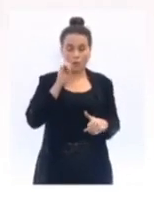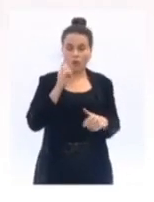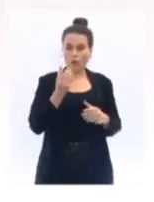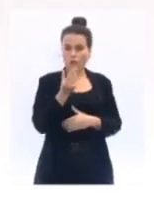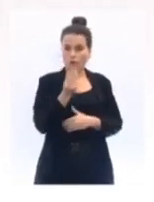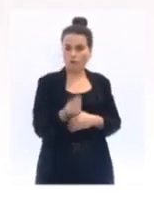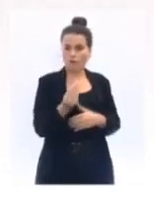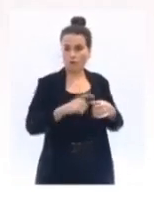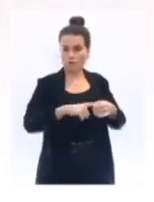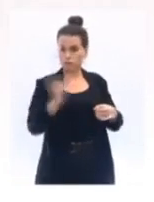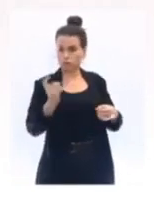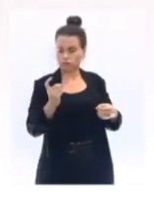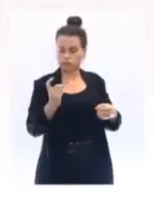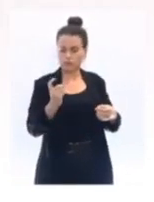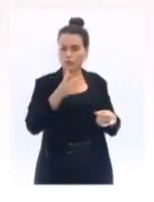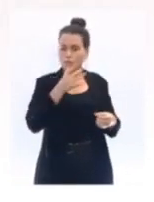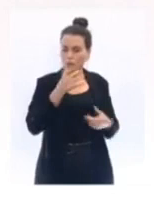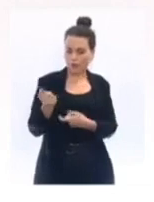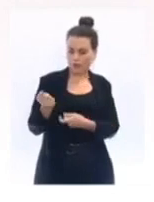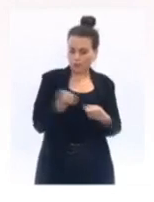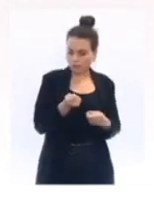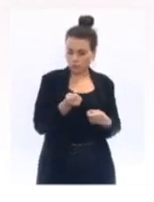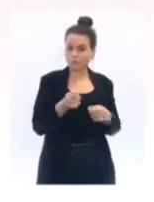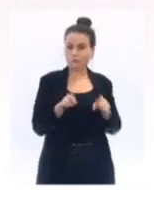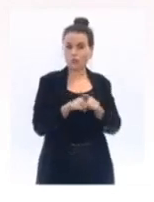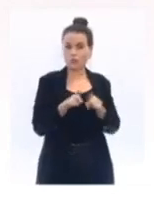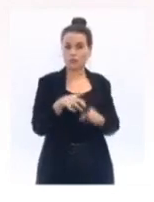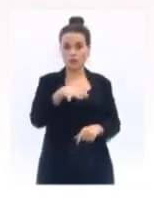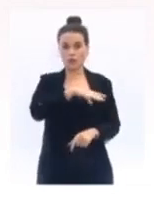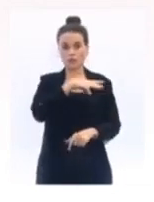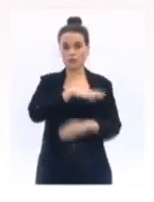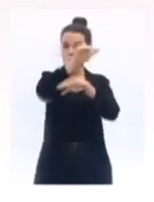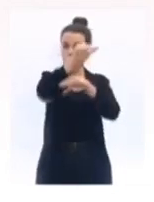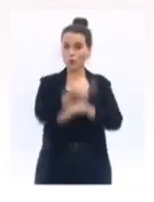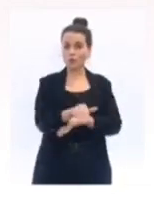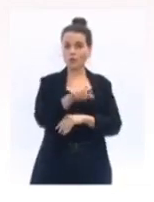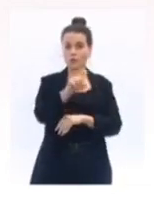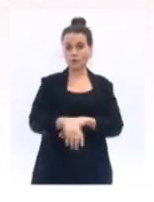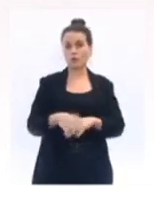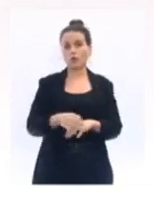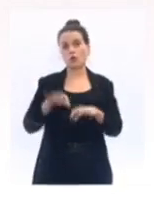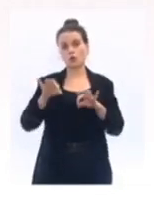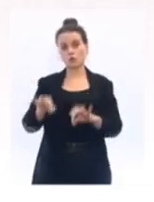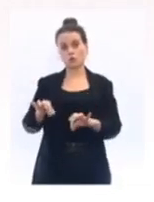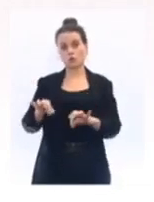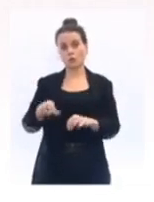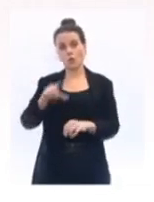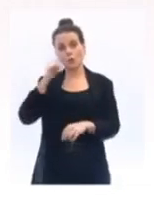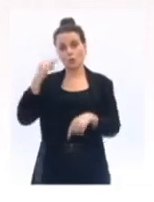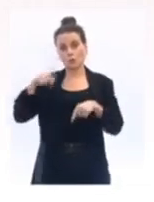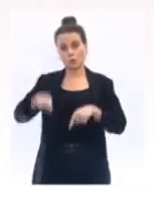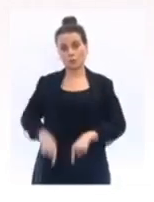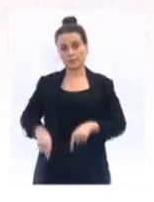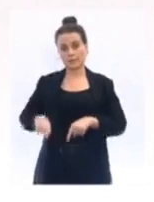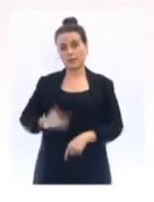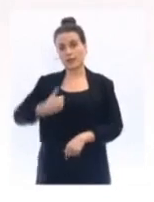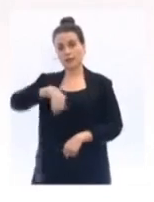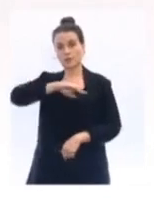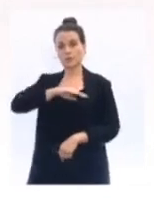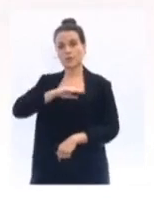Je demande à Jean-Michel Blanquer, ministre chargé de l'Éducation nationale, de vous apporter les